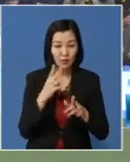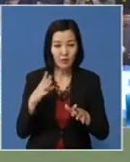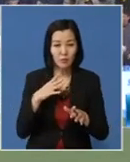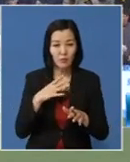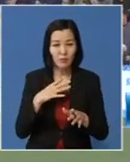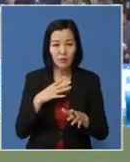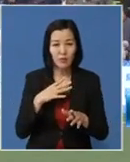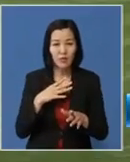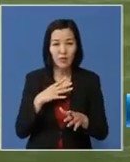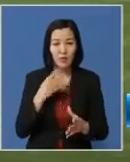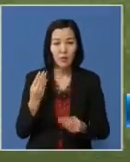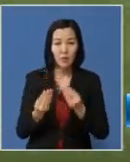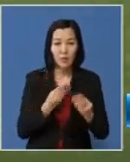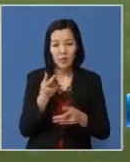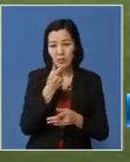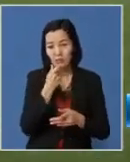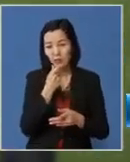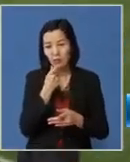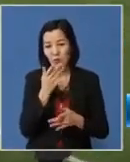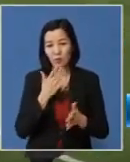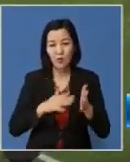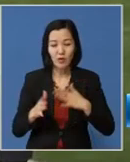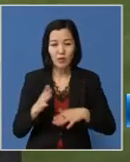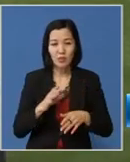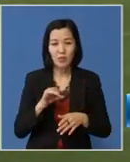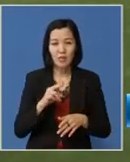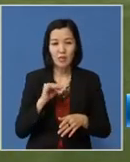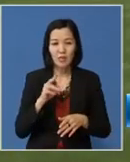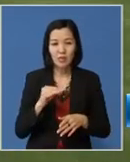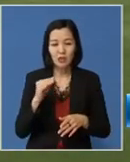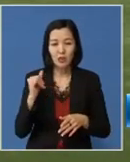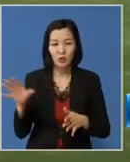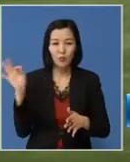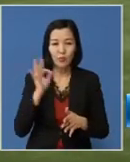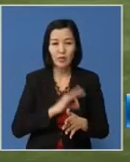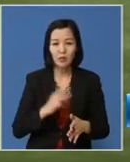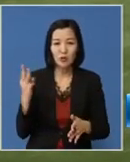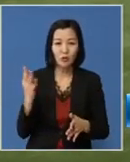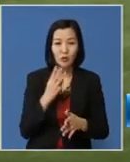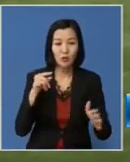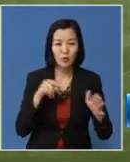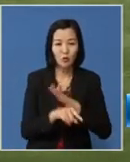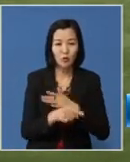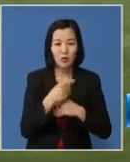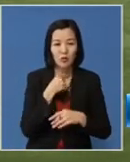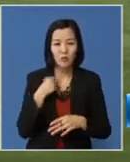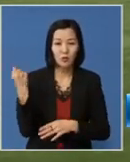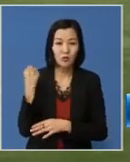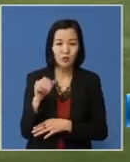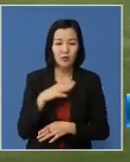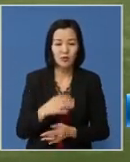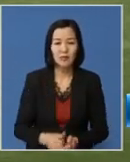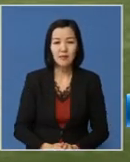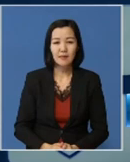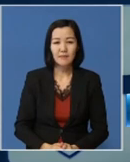күні тоқтату мүмкін болған жоқ. 30-ші минутта Елжас Алтынбеков Жетісу пайдасына 3-ші голды соғып, талдықорғандықтардың мерейін үстем